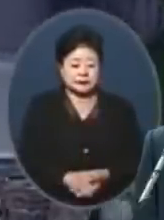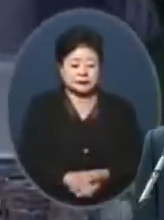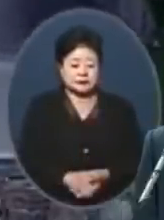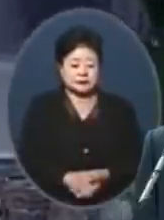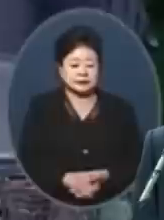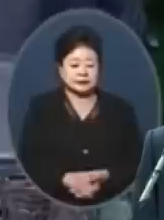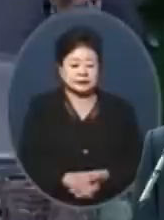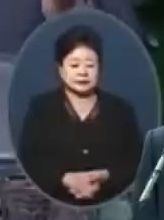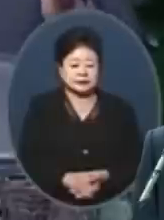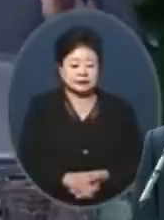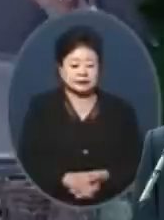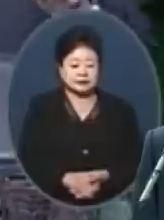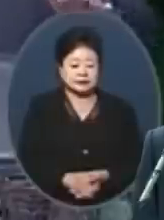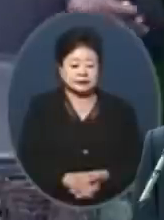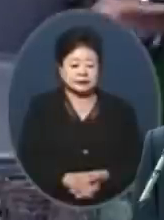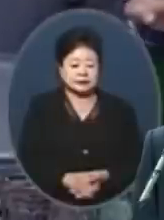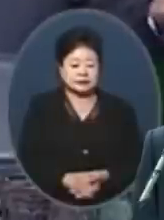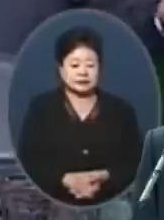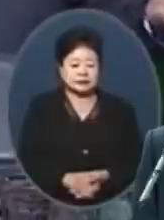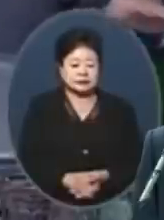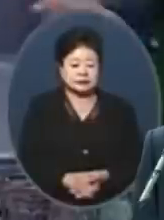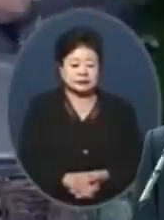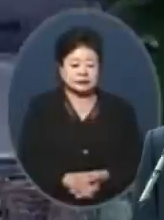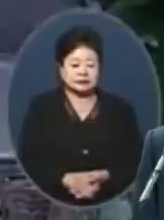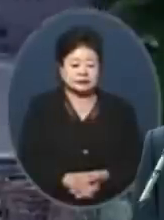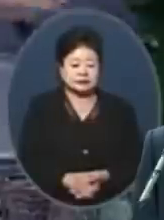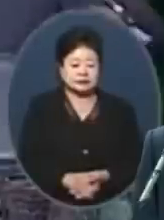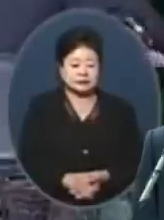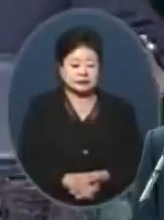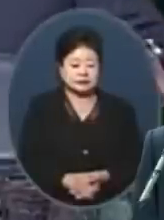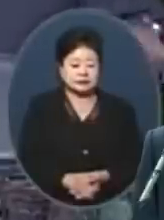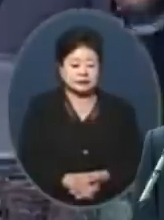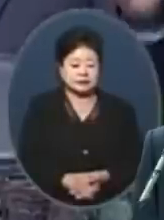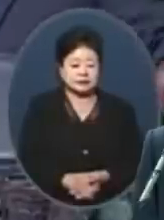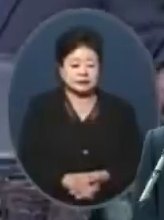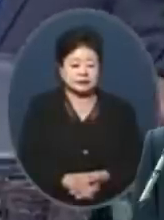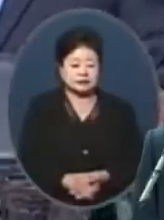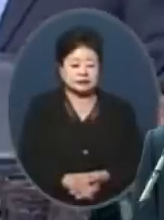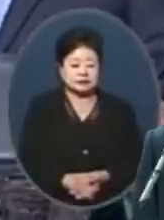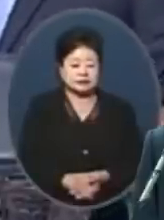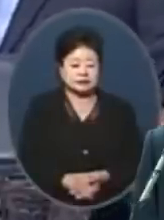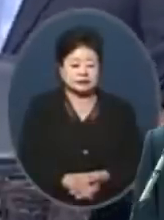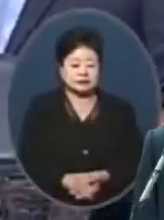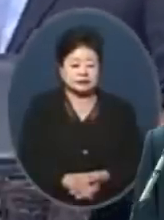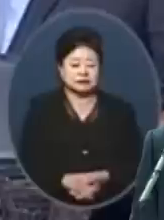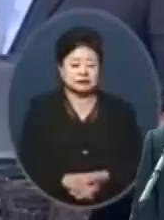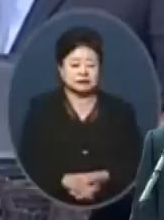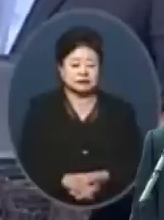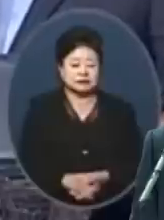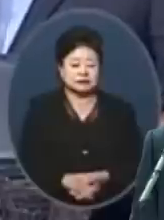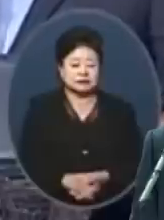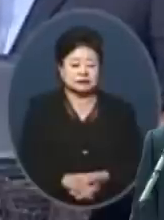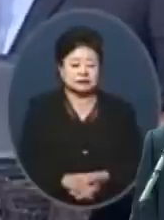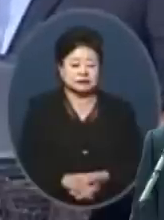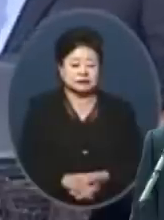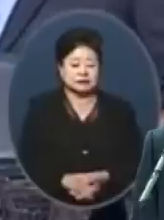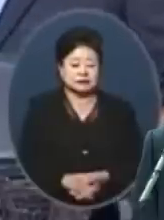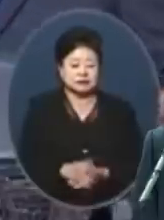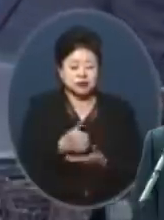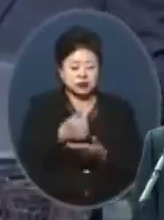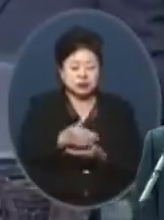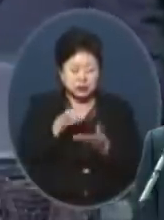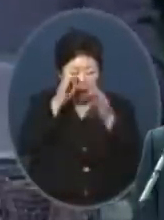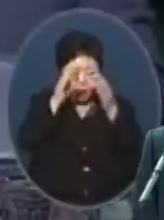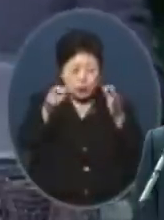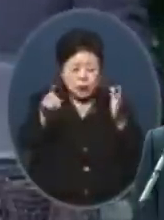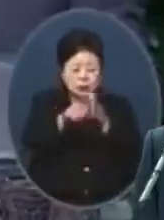you'll be strengthened, you'll be full of faith. But if you keep your eyes on the circumstances and just the water, you will lose that faith. 주님을